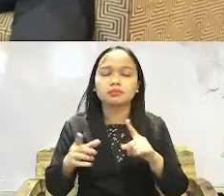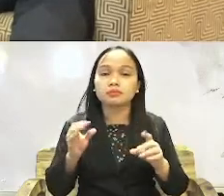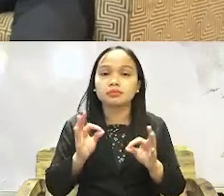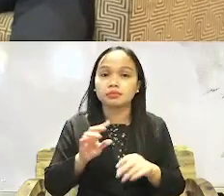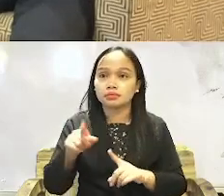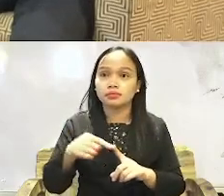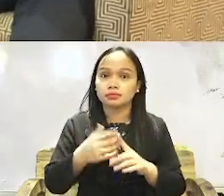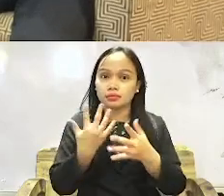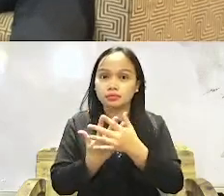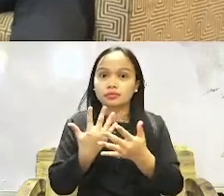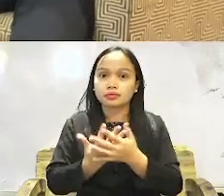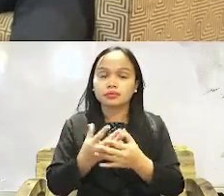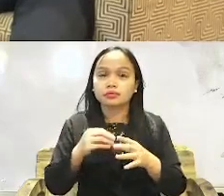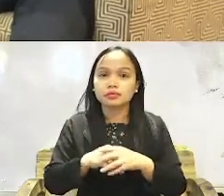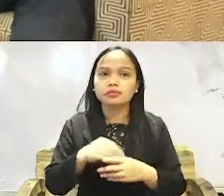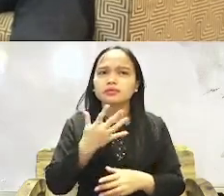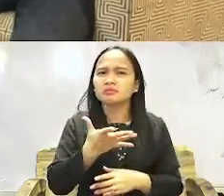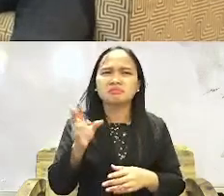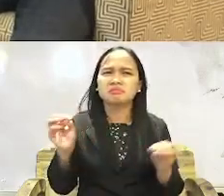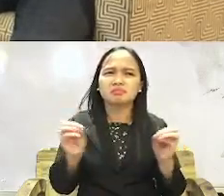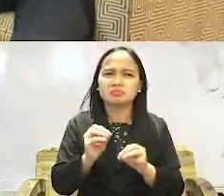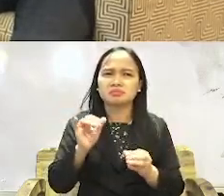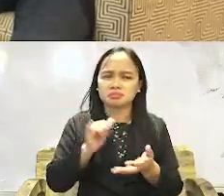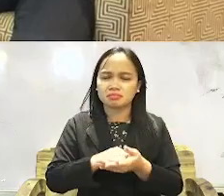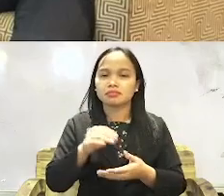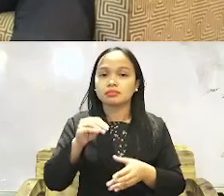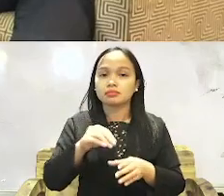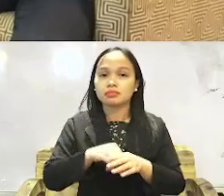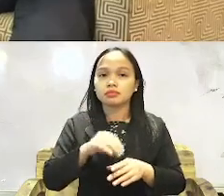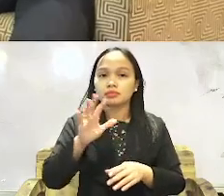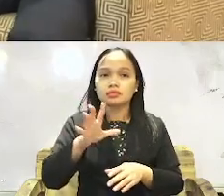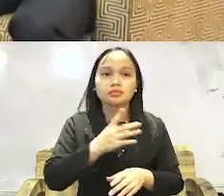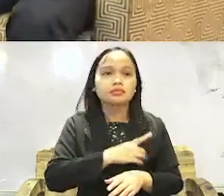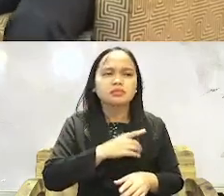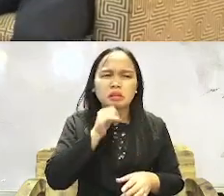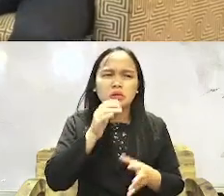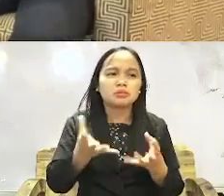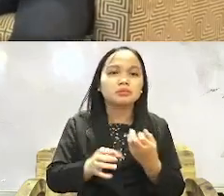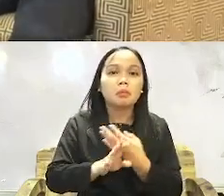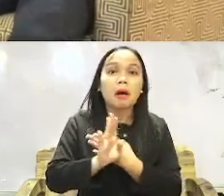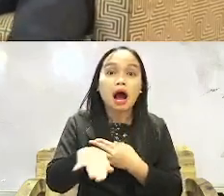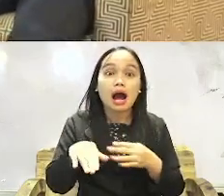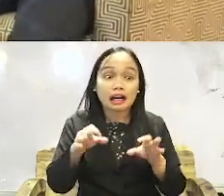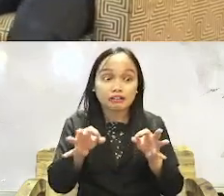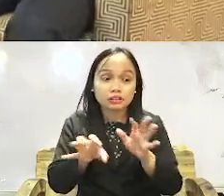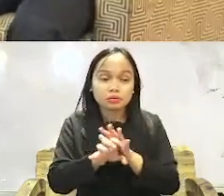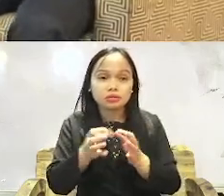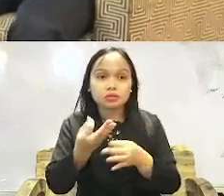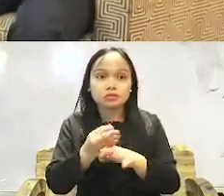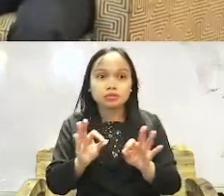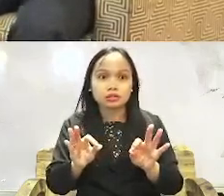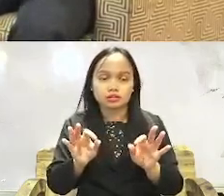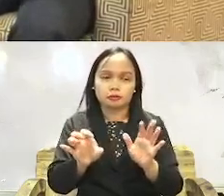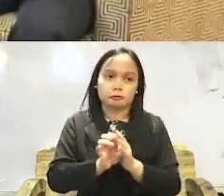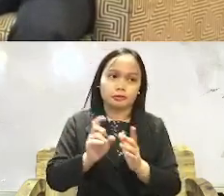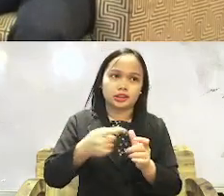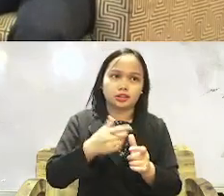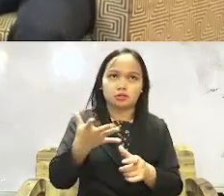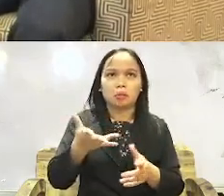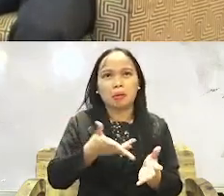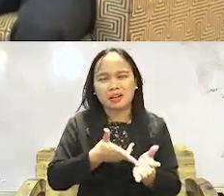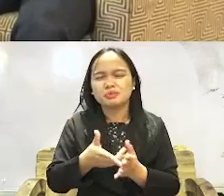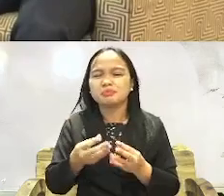wala ka na dapat na makitang deser na gusto mo pang bumalik doon. Bakit? Una, inamin mo na nabiktima ka, nag-serve ka, and then